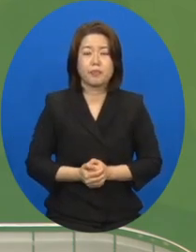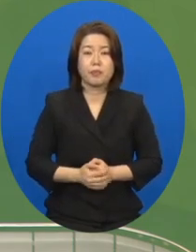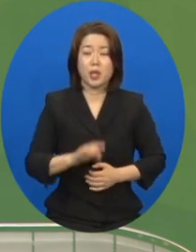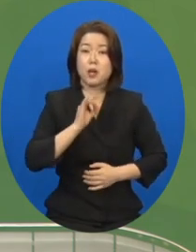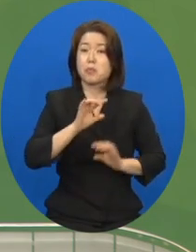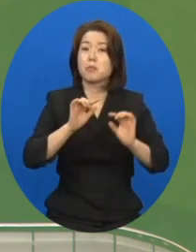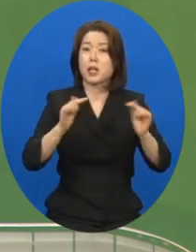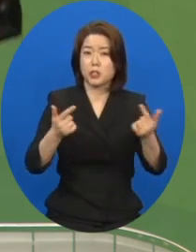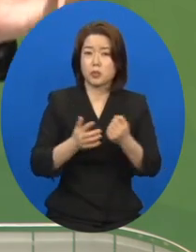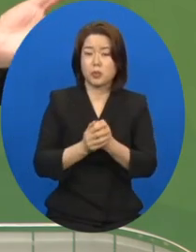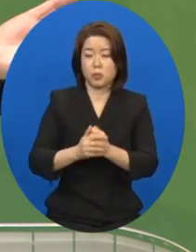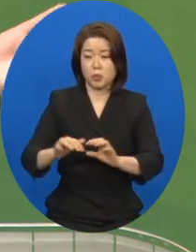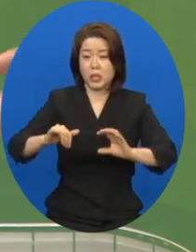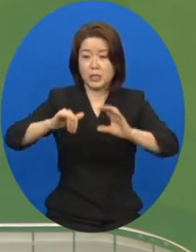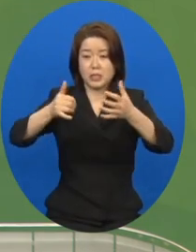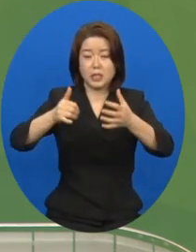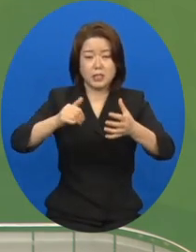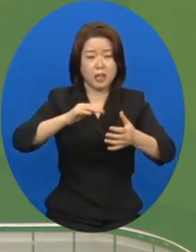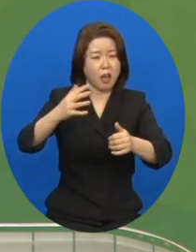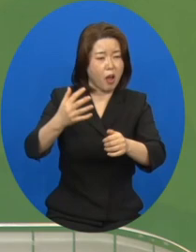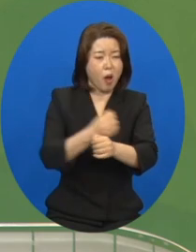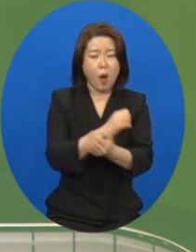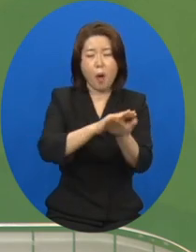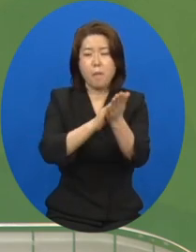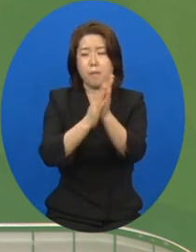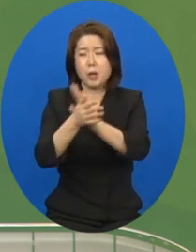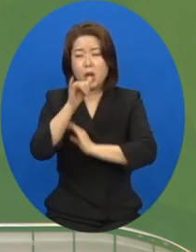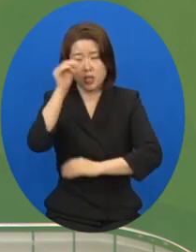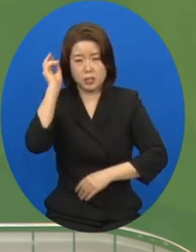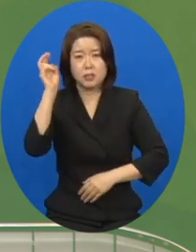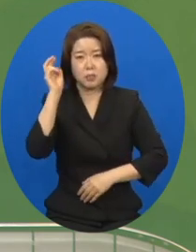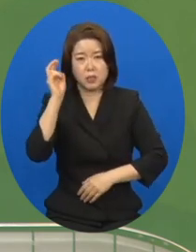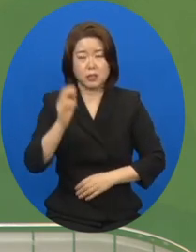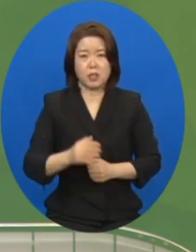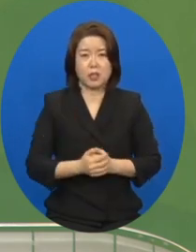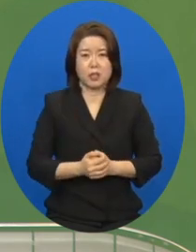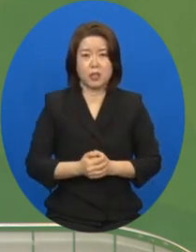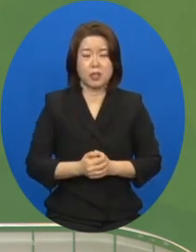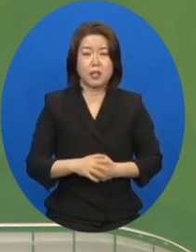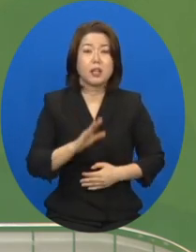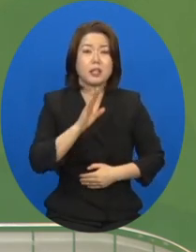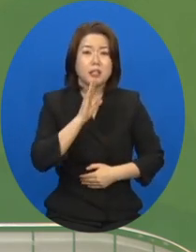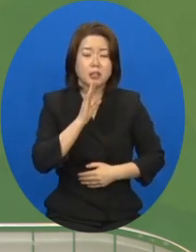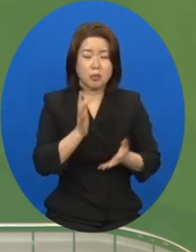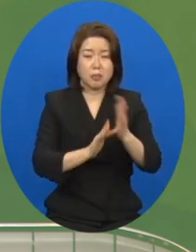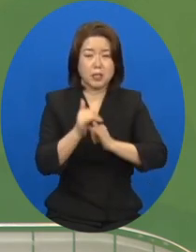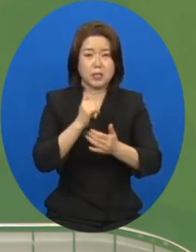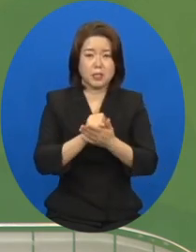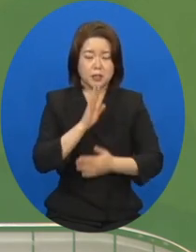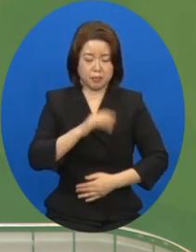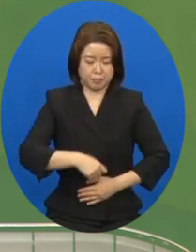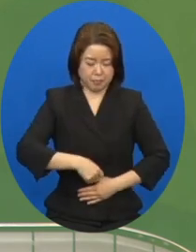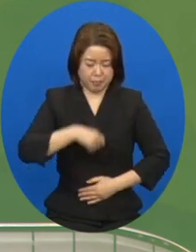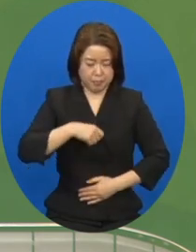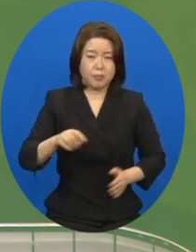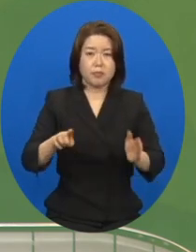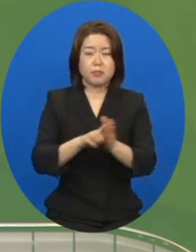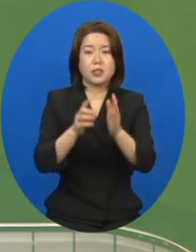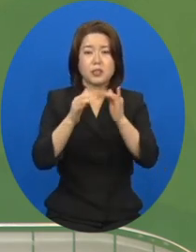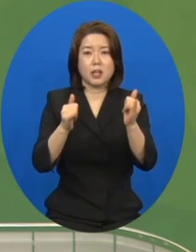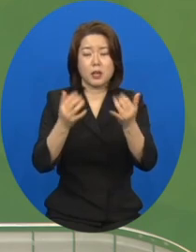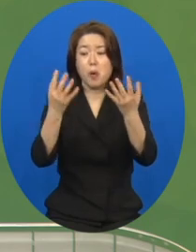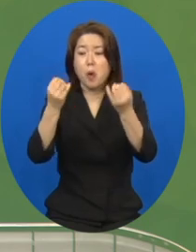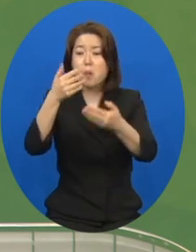그뿐만 아니고 세상은 엄청난 변화를 가져오게 될 겁니다. 정말 예수님을 진짜 신실히 믿는 사람은 얼마나